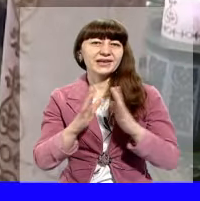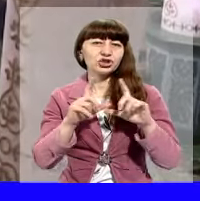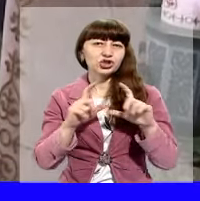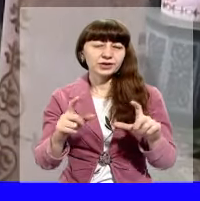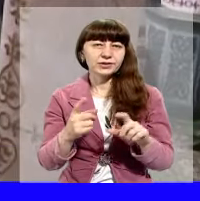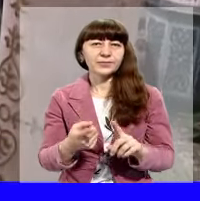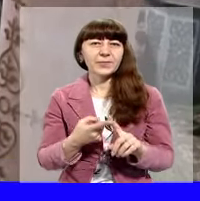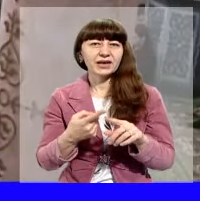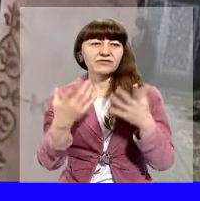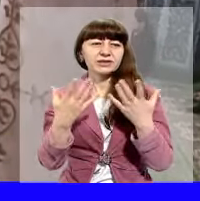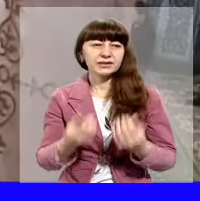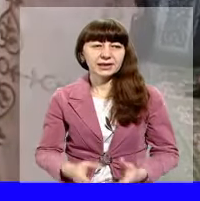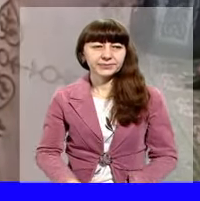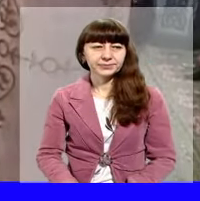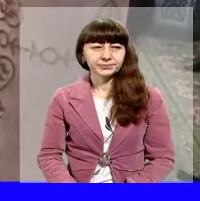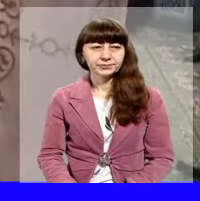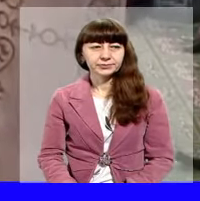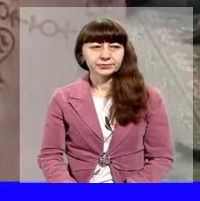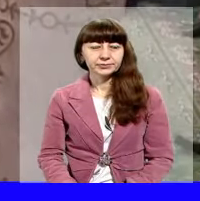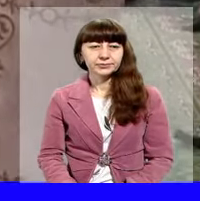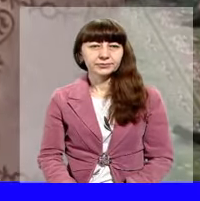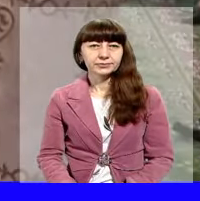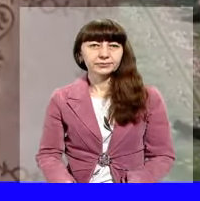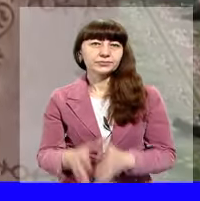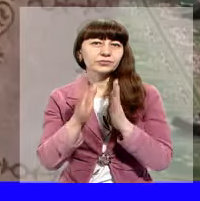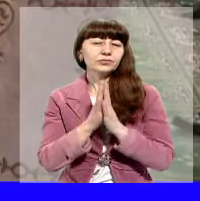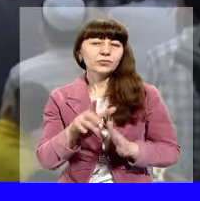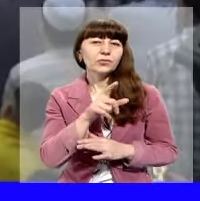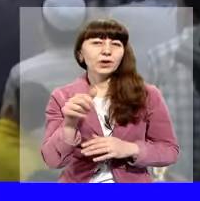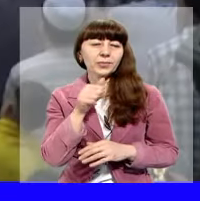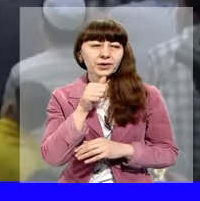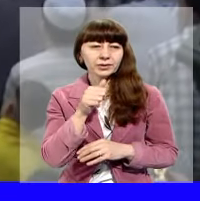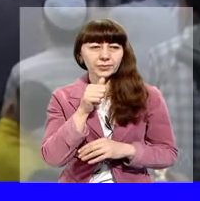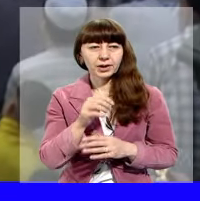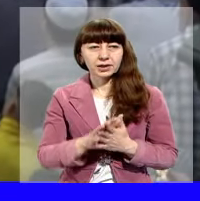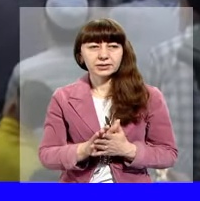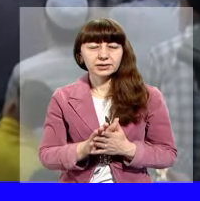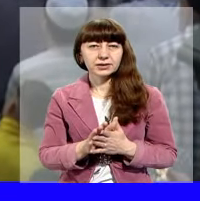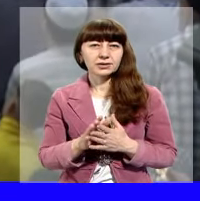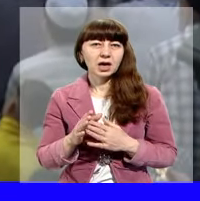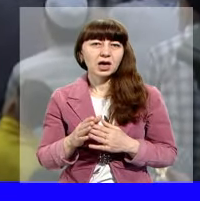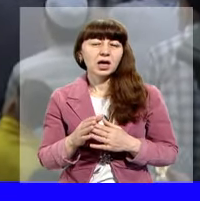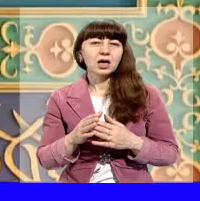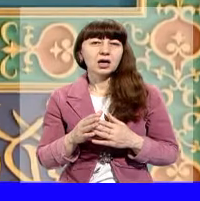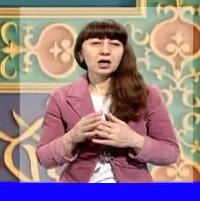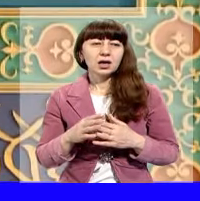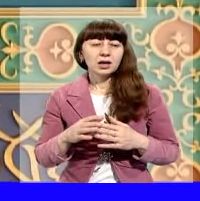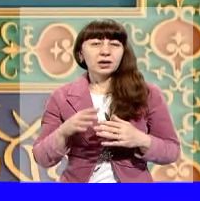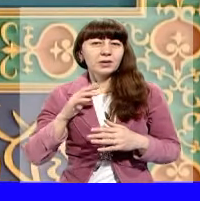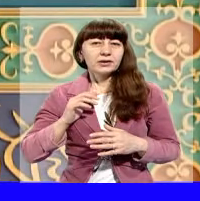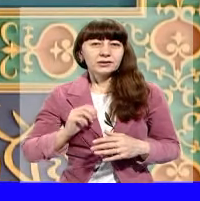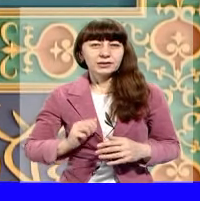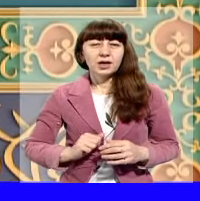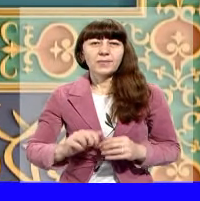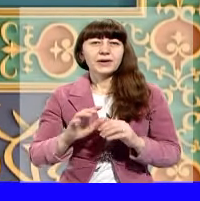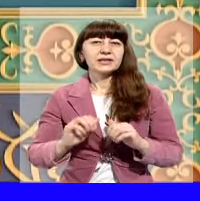қанағат, шүкір, мейірім, бауырмалдық, кешірім сынды көркем мінезді қалыптастыруға тырысады. Сауабы еселеніп жазылатын айда